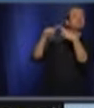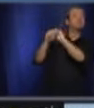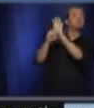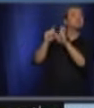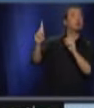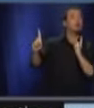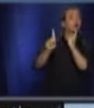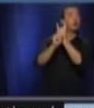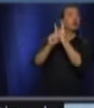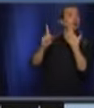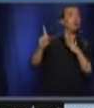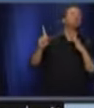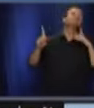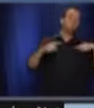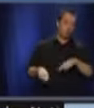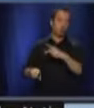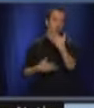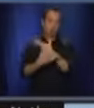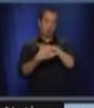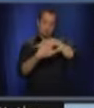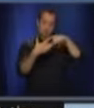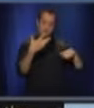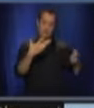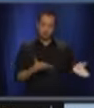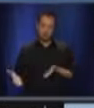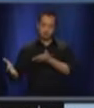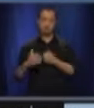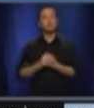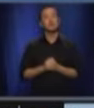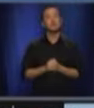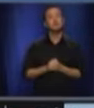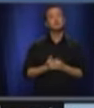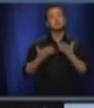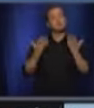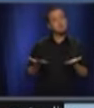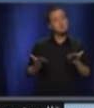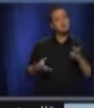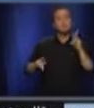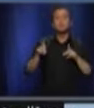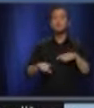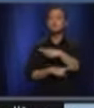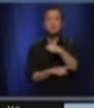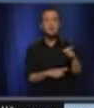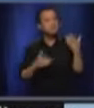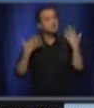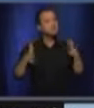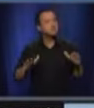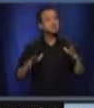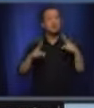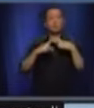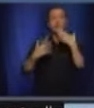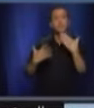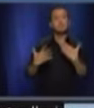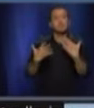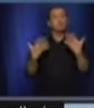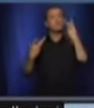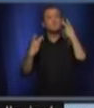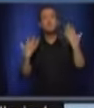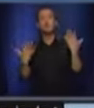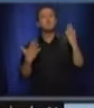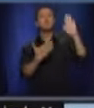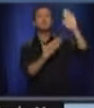aider, puis je le redis, parce que je ne le vois pas à l'écran, là, mais je pense que les gens connaissent bien le... Je ne le vois pas, là, on a un site web, je n'ai